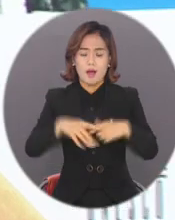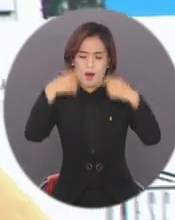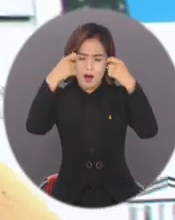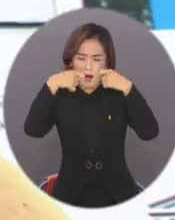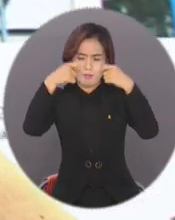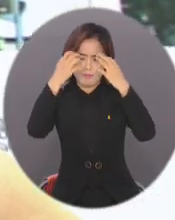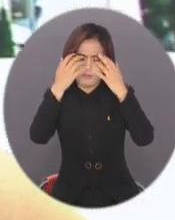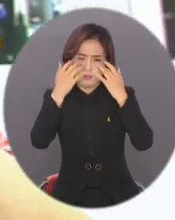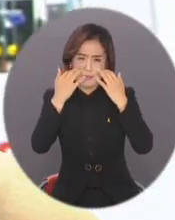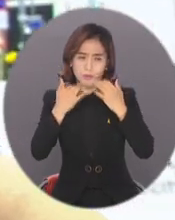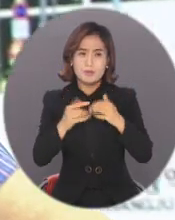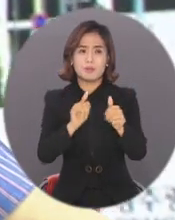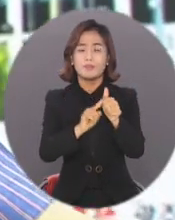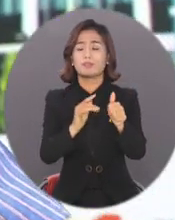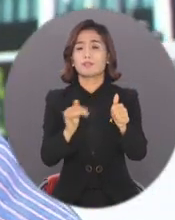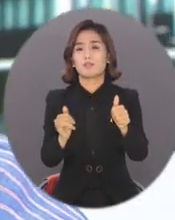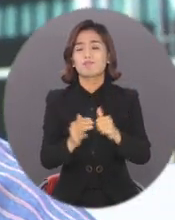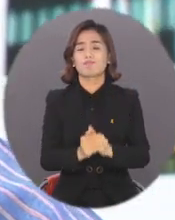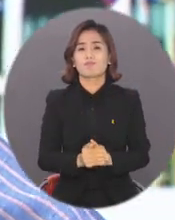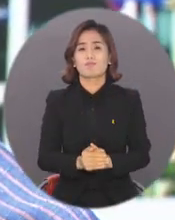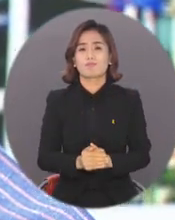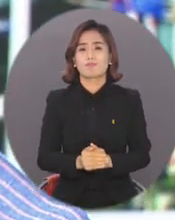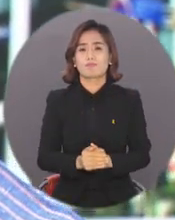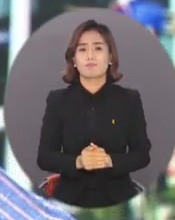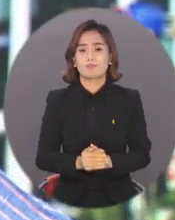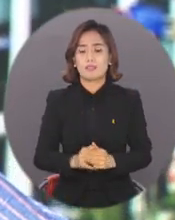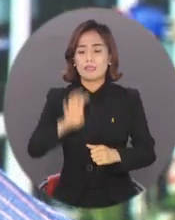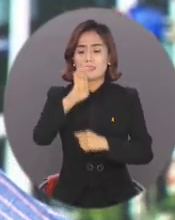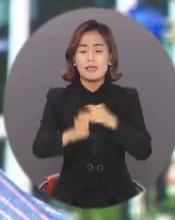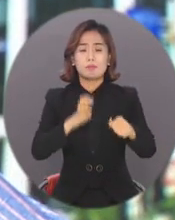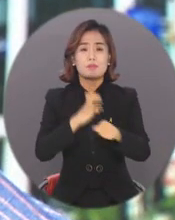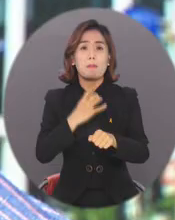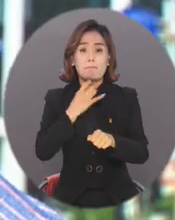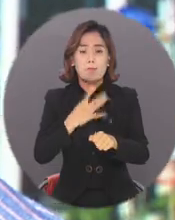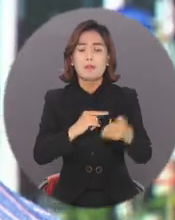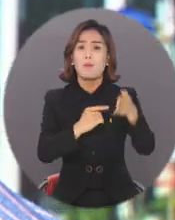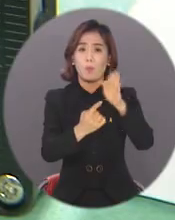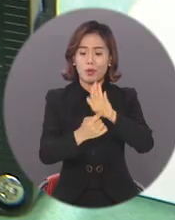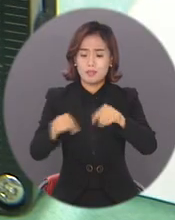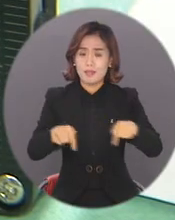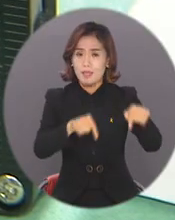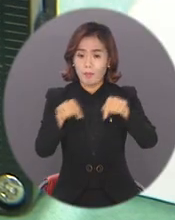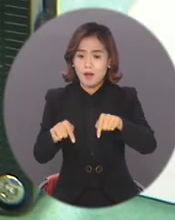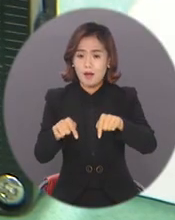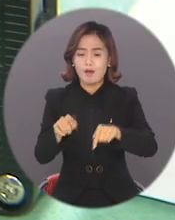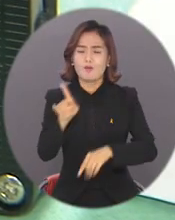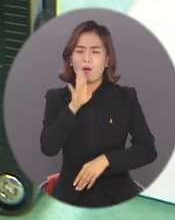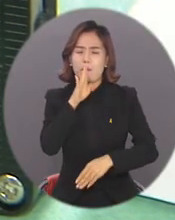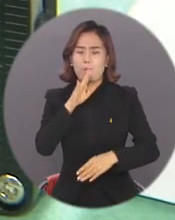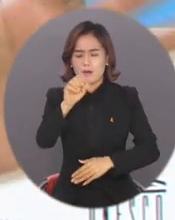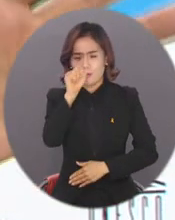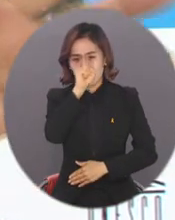눈물을 주체하지 못했던 정용화 관장. 40여 년 만에 세상에 나온 테이프가 그 누구보다